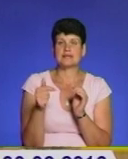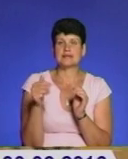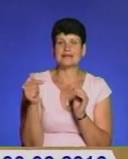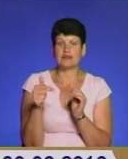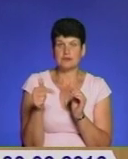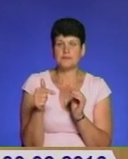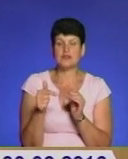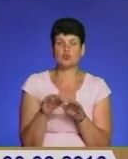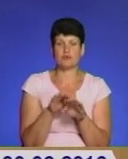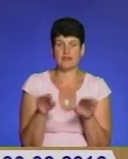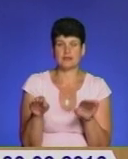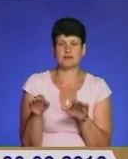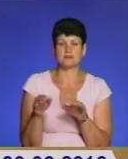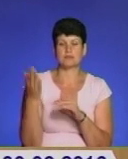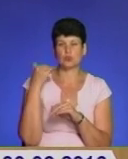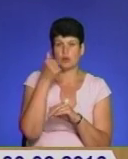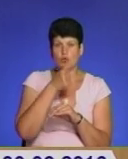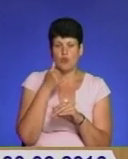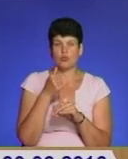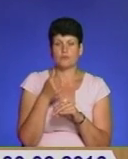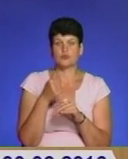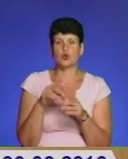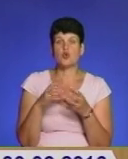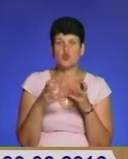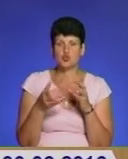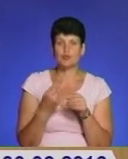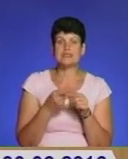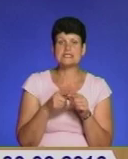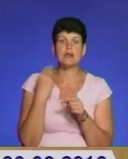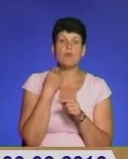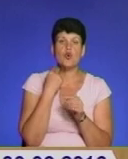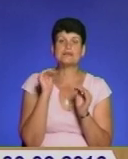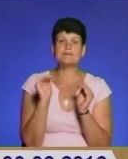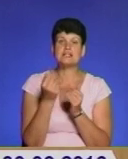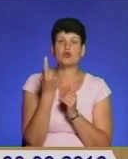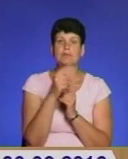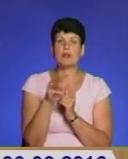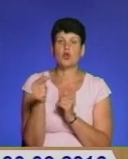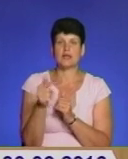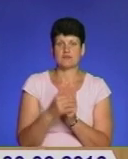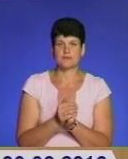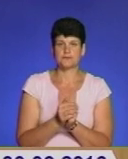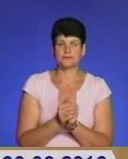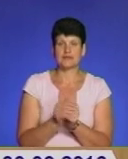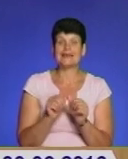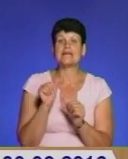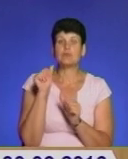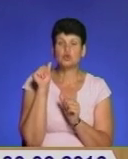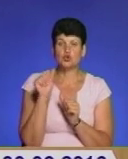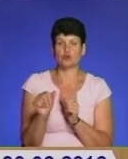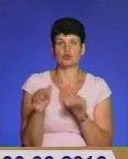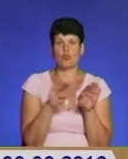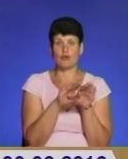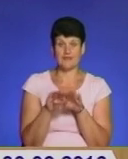року, то на 1 січня початку цього року, то сума такої заборгованості зменшилась на 1 мільйон гривень. Крім того, якщо порівняти це